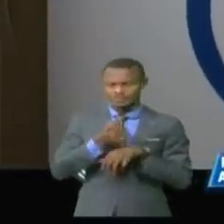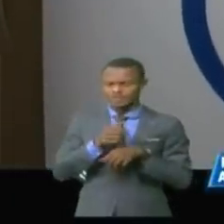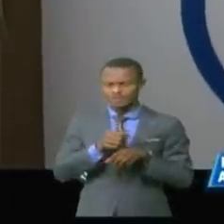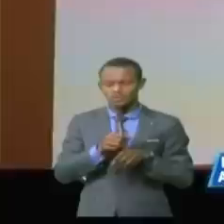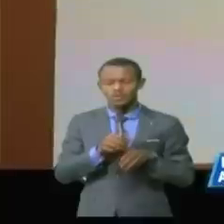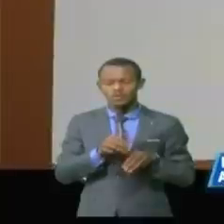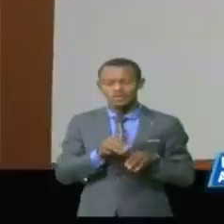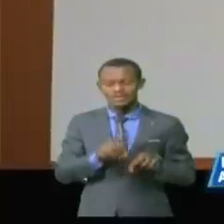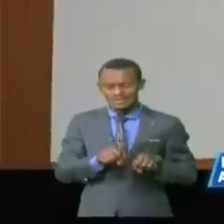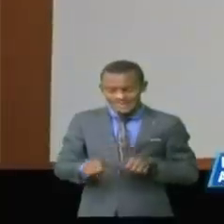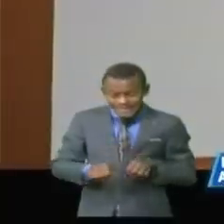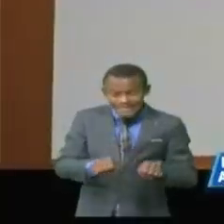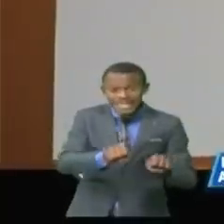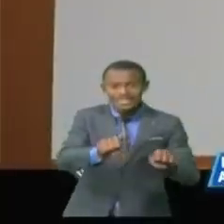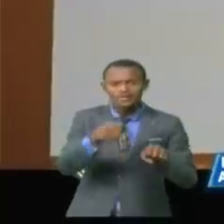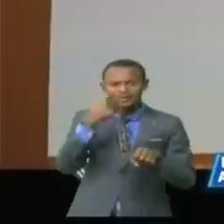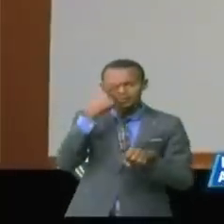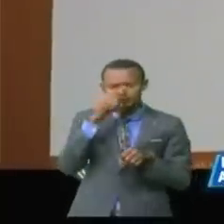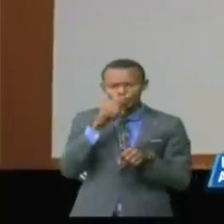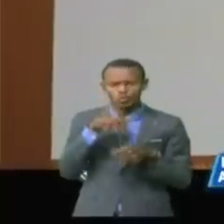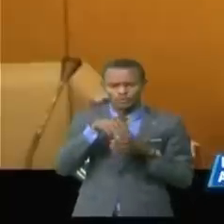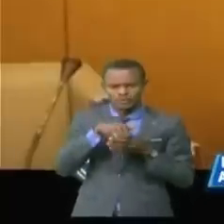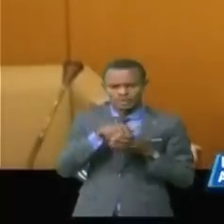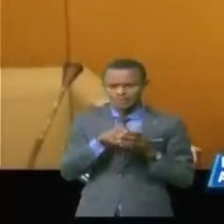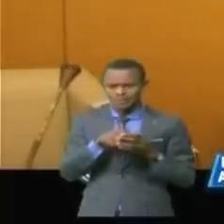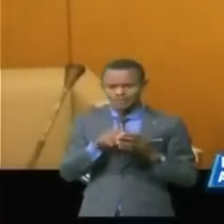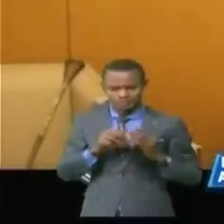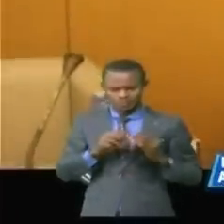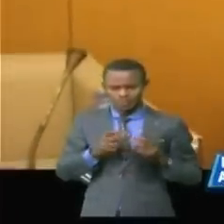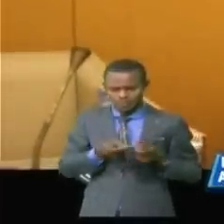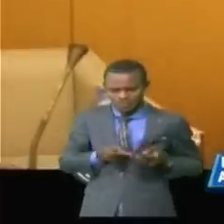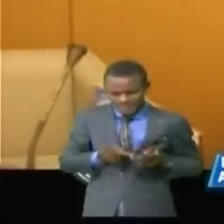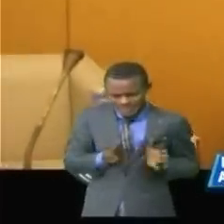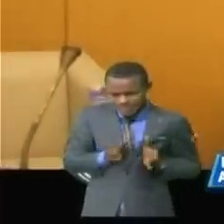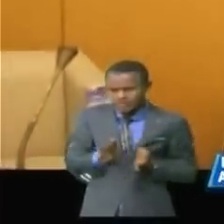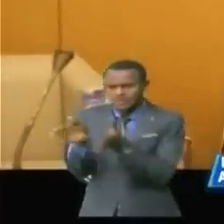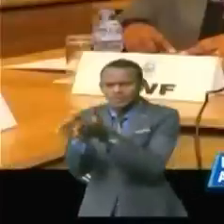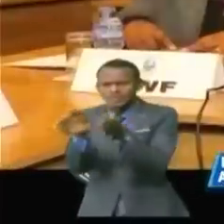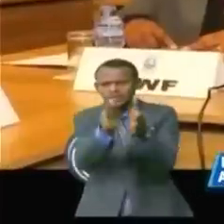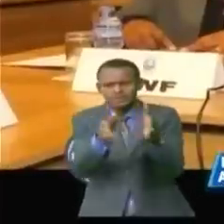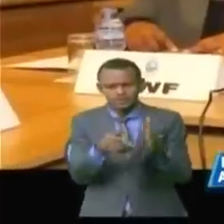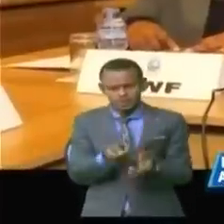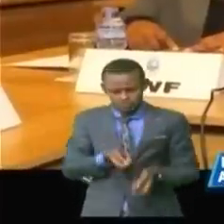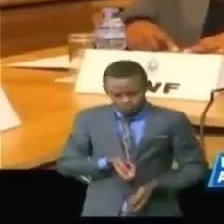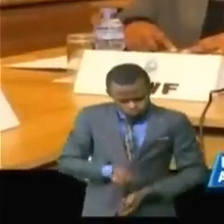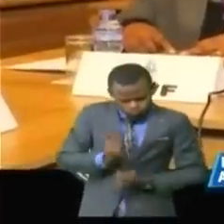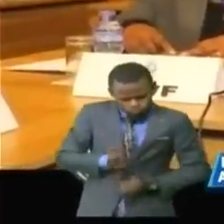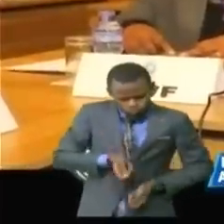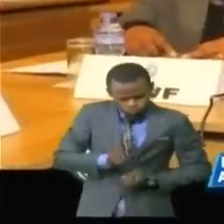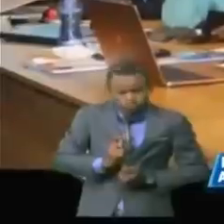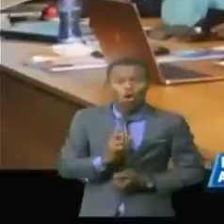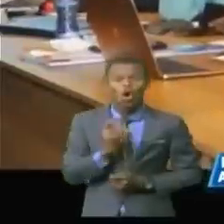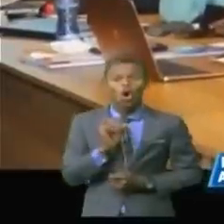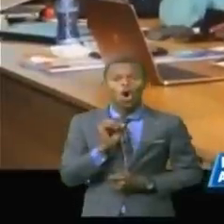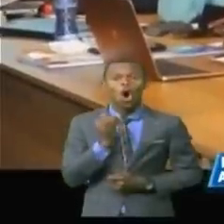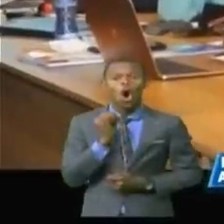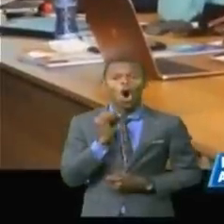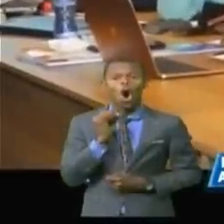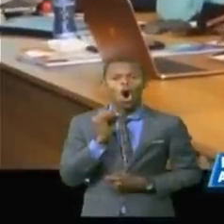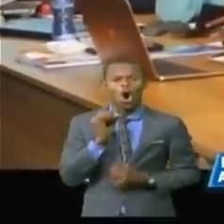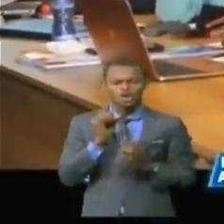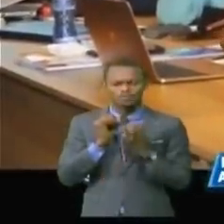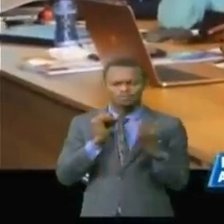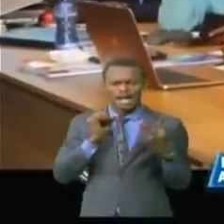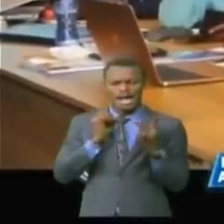pour l'exploitation minière artisanale et à petite échelle de l'or, différents panels étaient constitués. Les panélistes ont